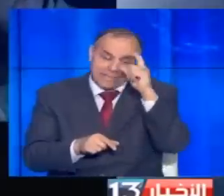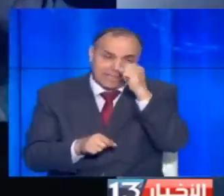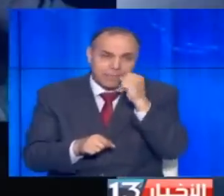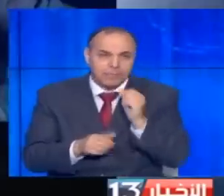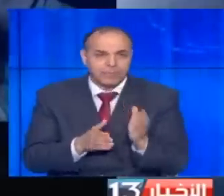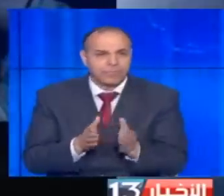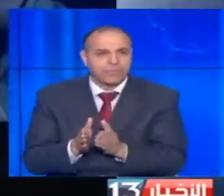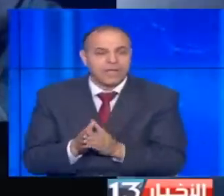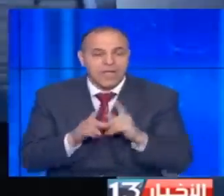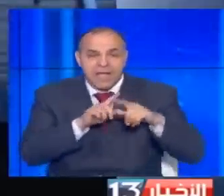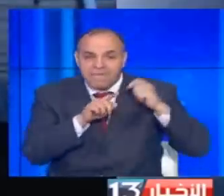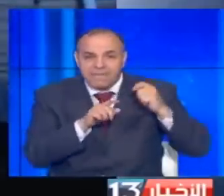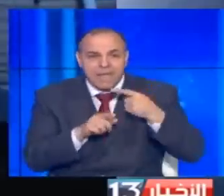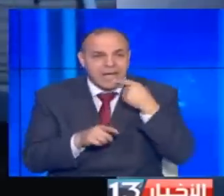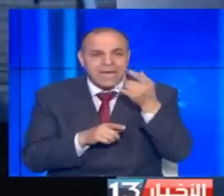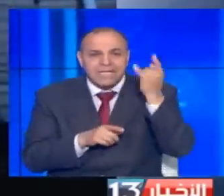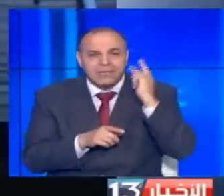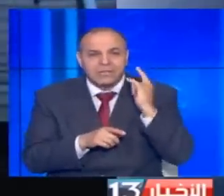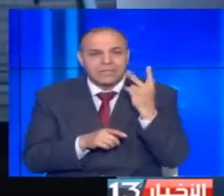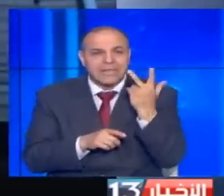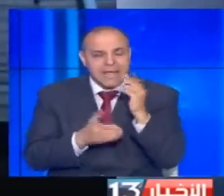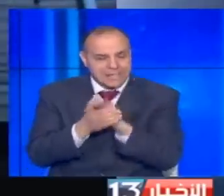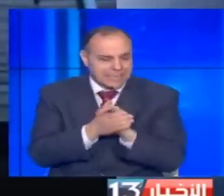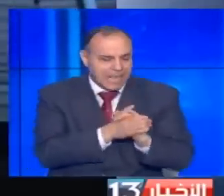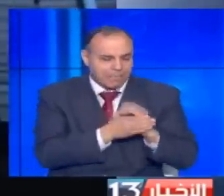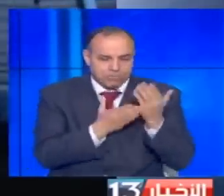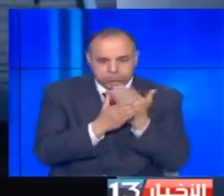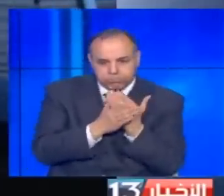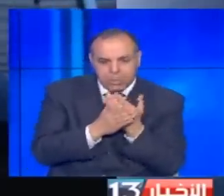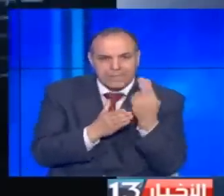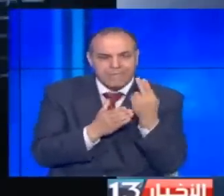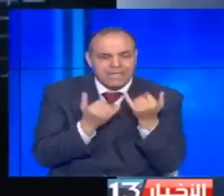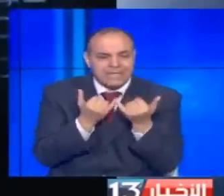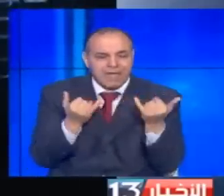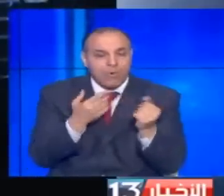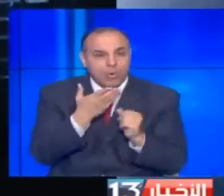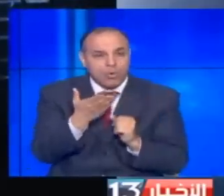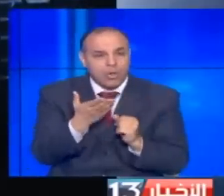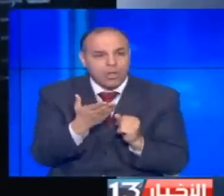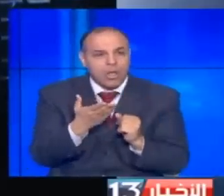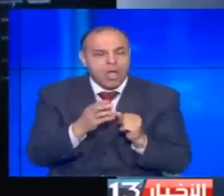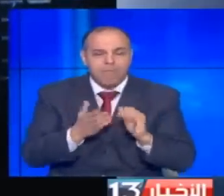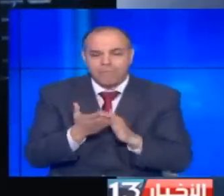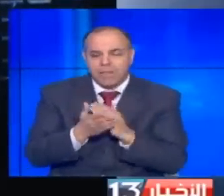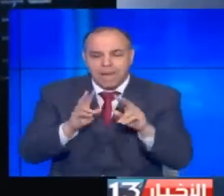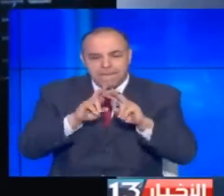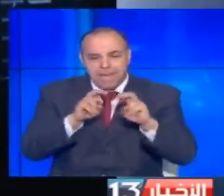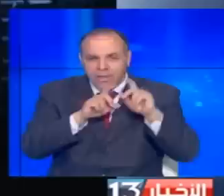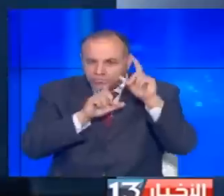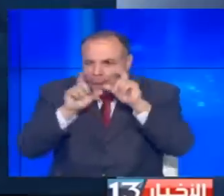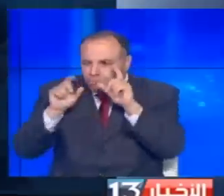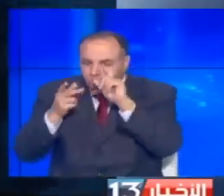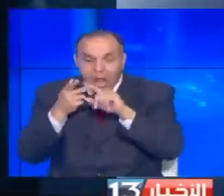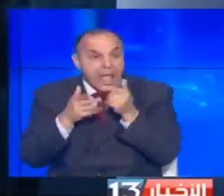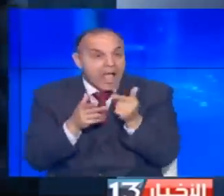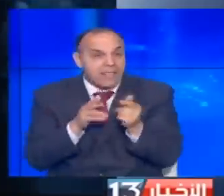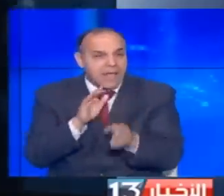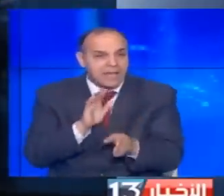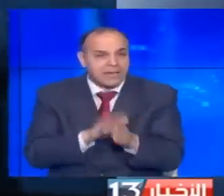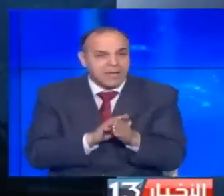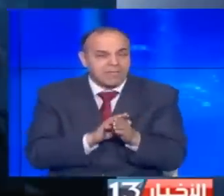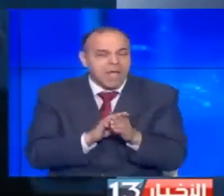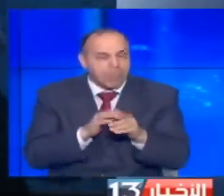الفيلم لا يدرسون في معهد الصحافه كلفوا باعداد بحث مصور ومن هنا انطلقت